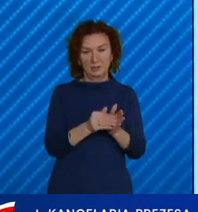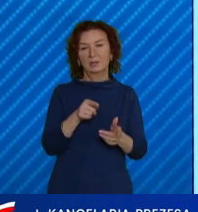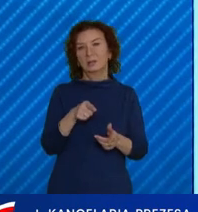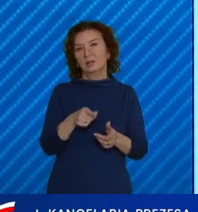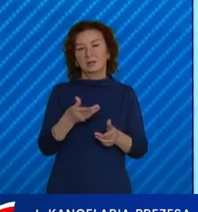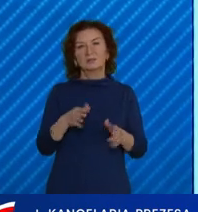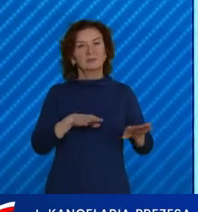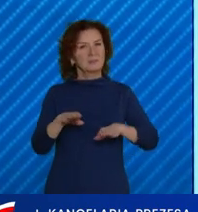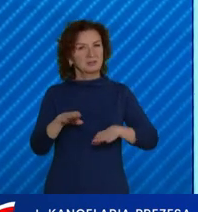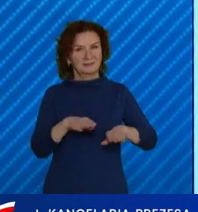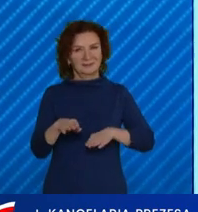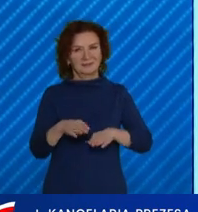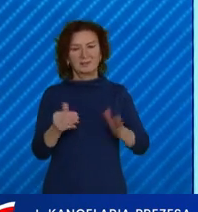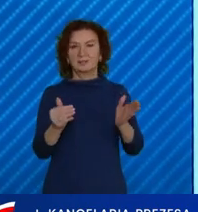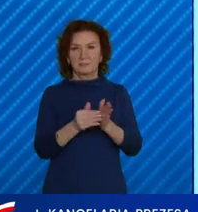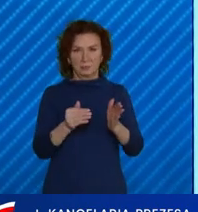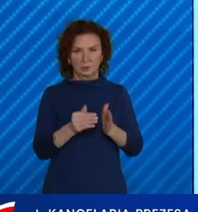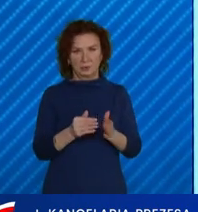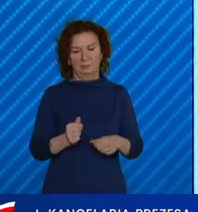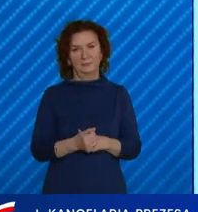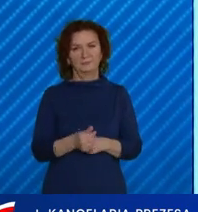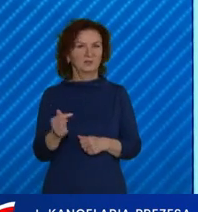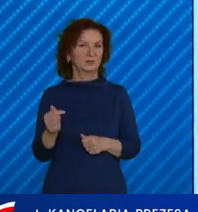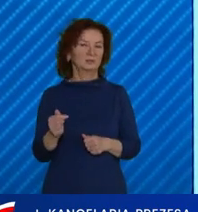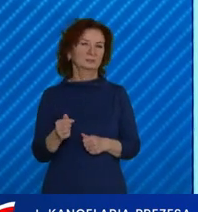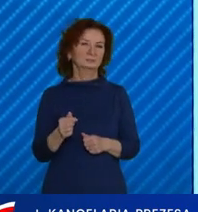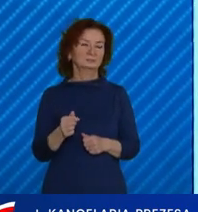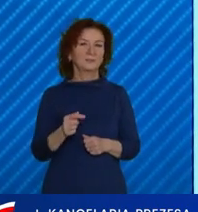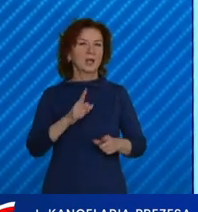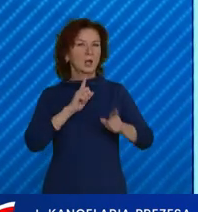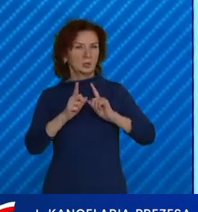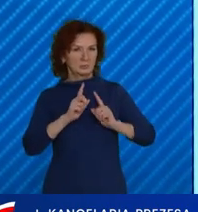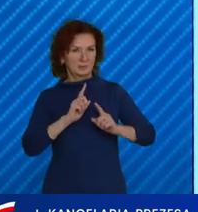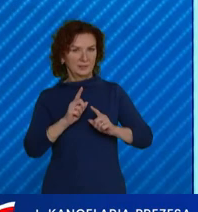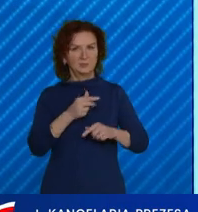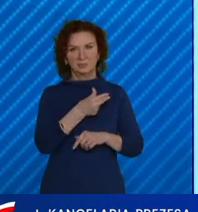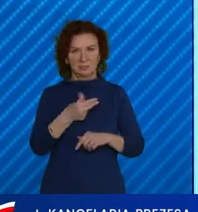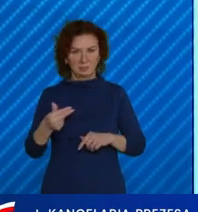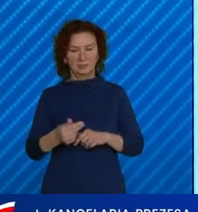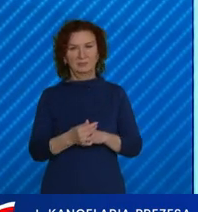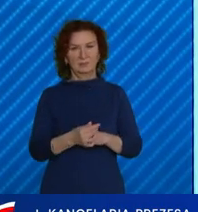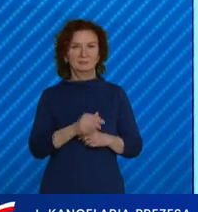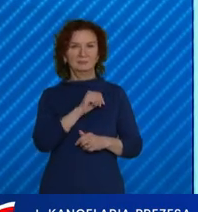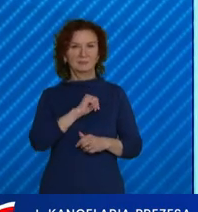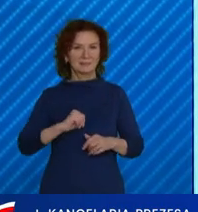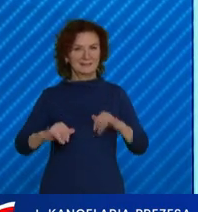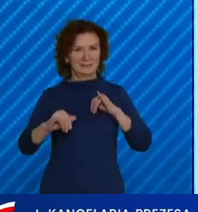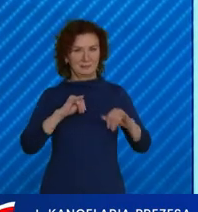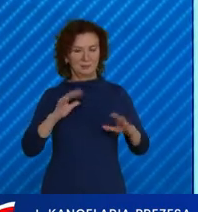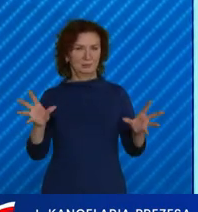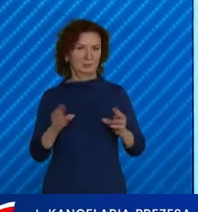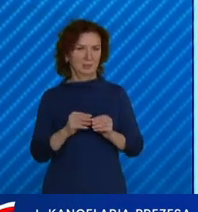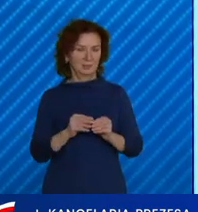gdzie to jest niezbędne, takie punkty powstały. Rozmawialiśmy o tym oczywiście również z samorządami. Ja co tydzień